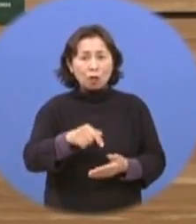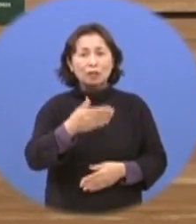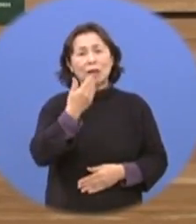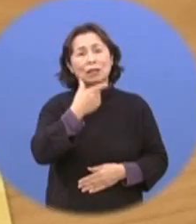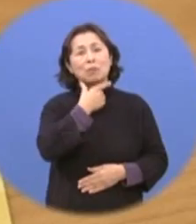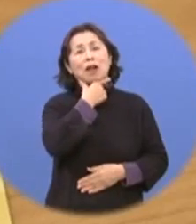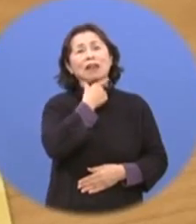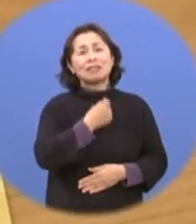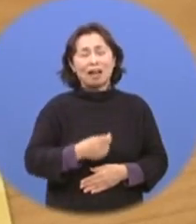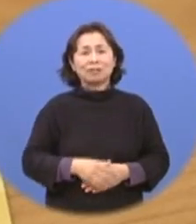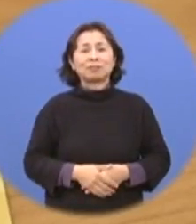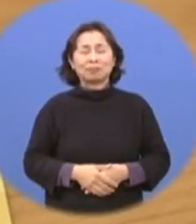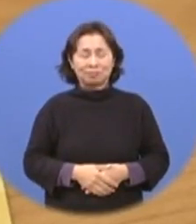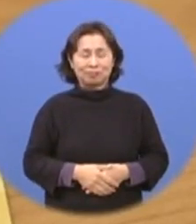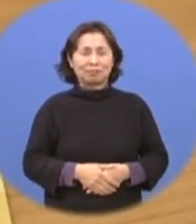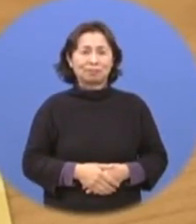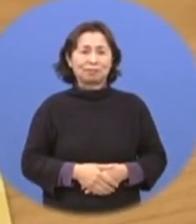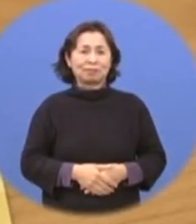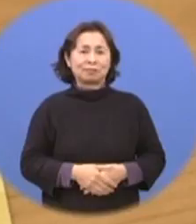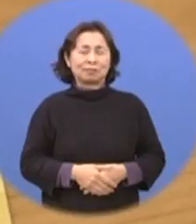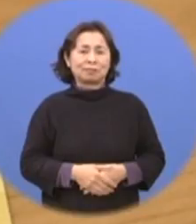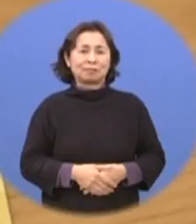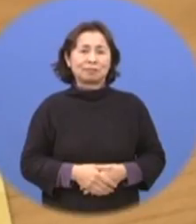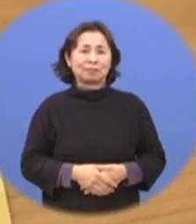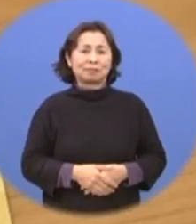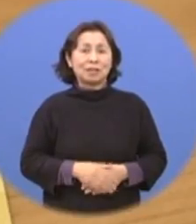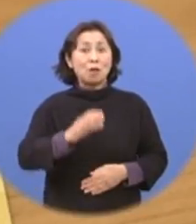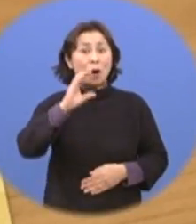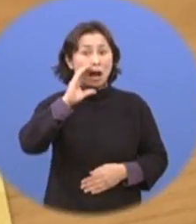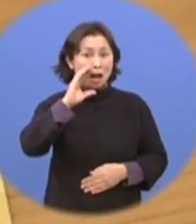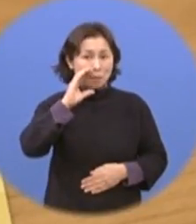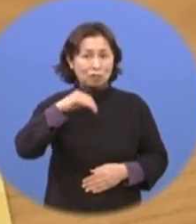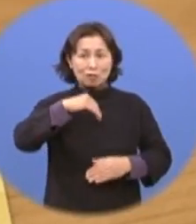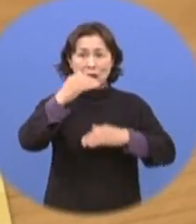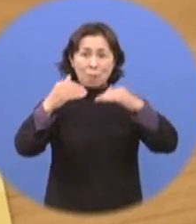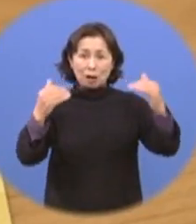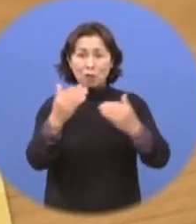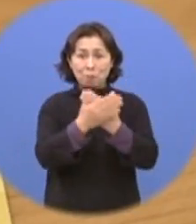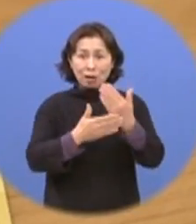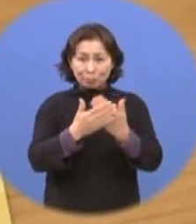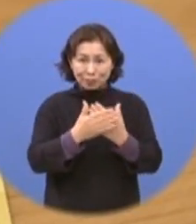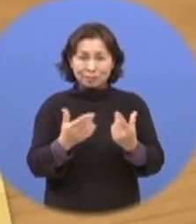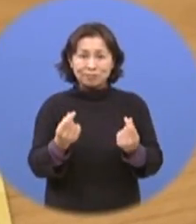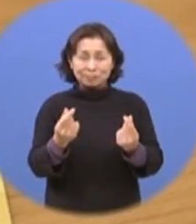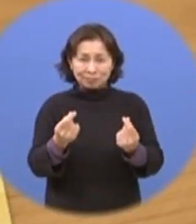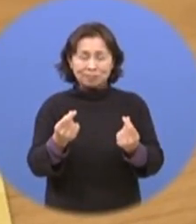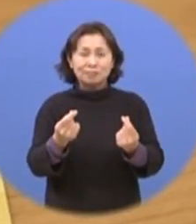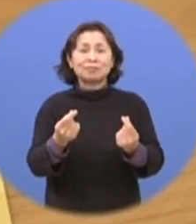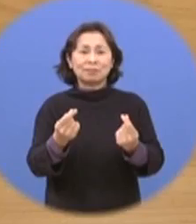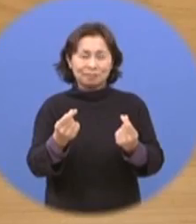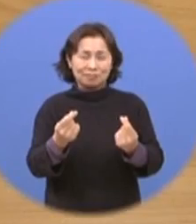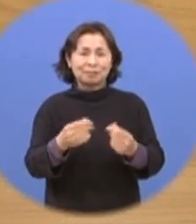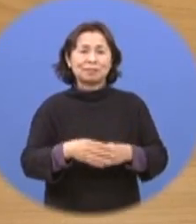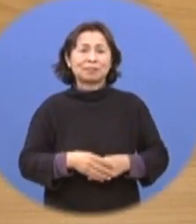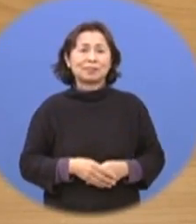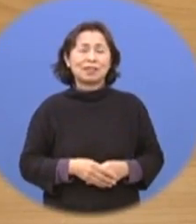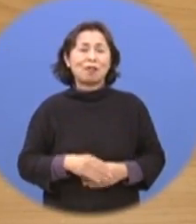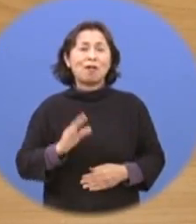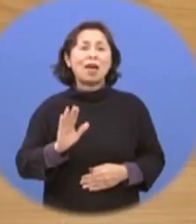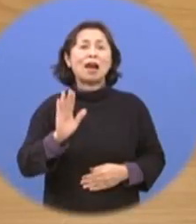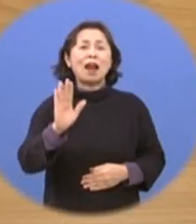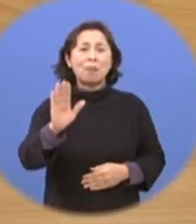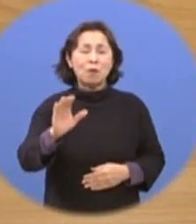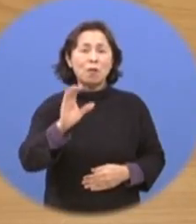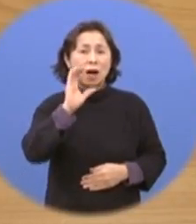ますあの和歌山時日はですねあり和歌山の山の恵みですので我々としましたけどね a 今後も